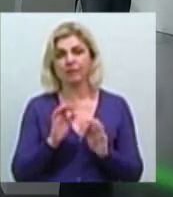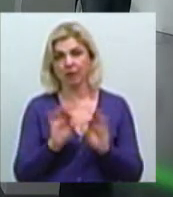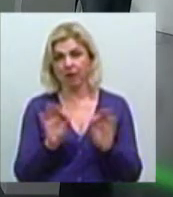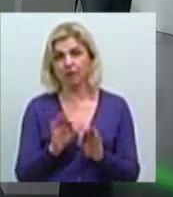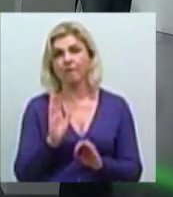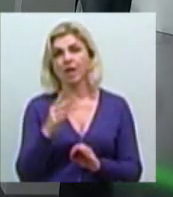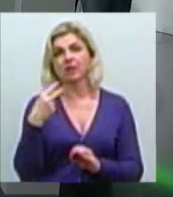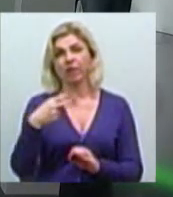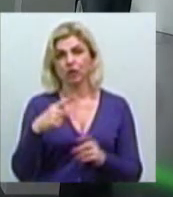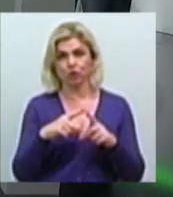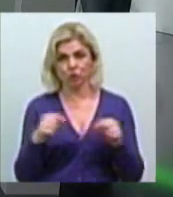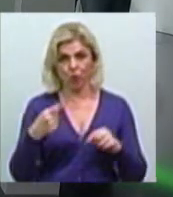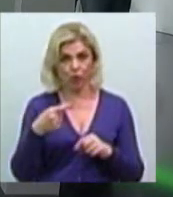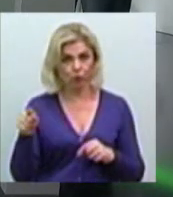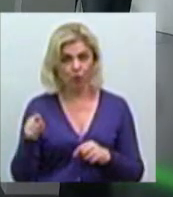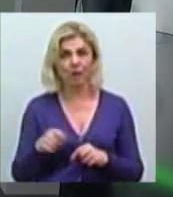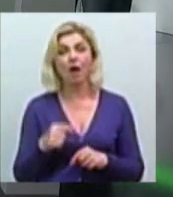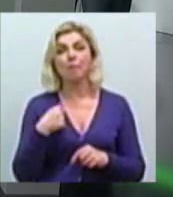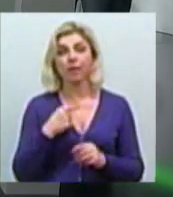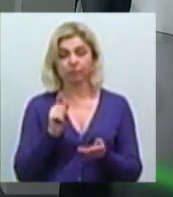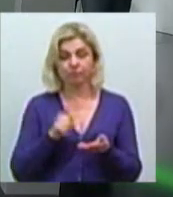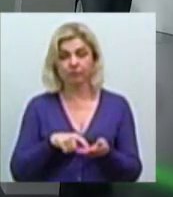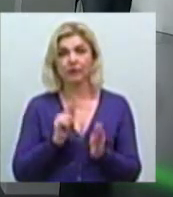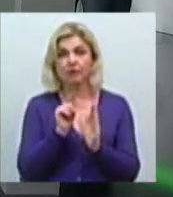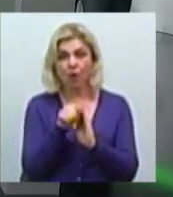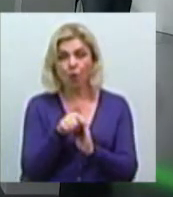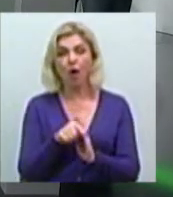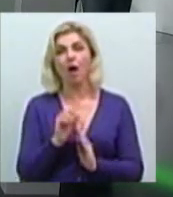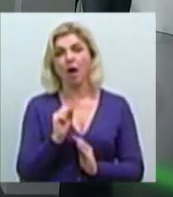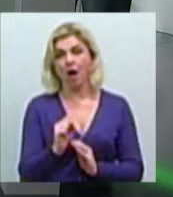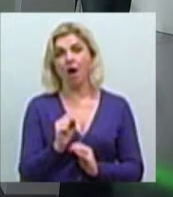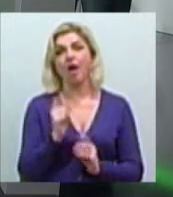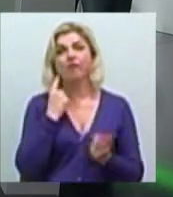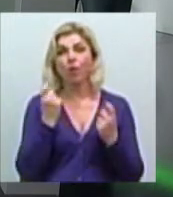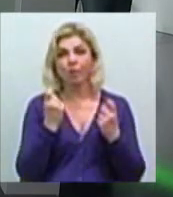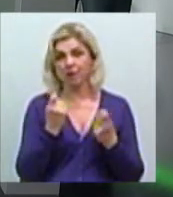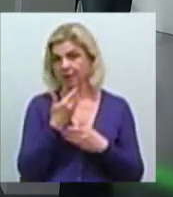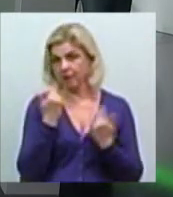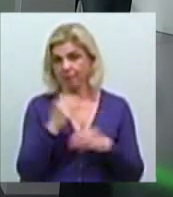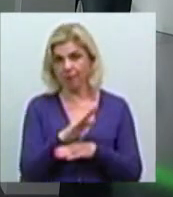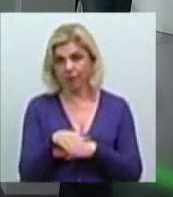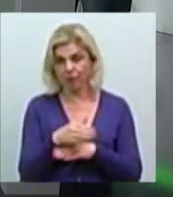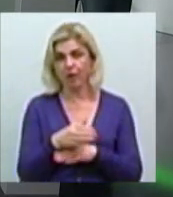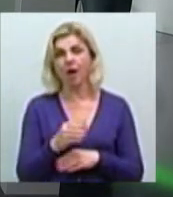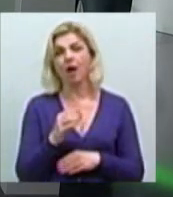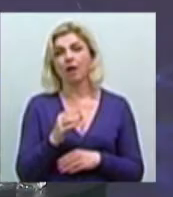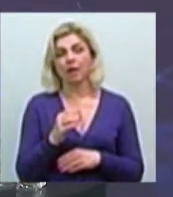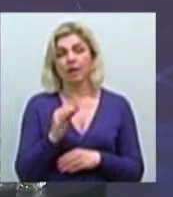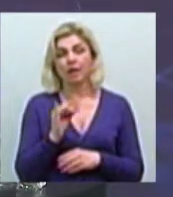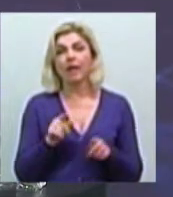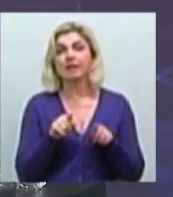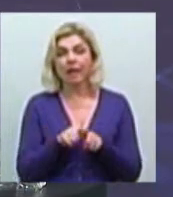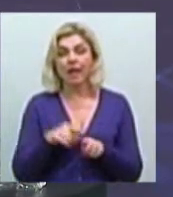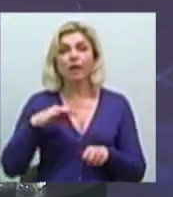школі. Тобто заходиш, самої інформації нема. Сторінка є, інформації нема. І